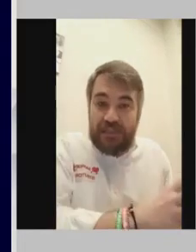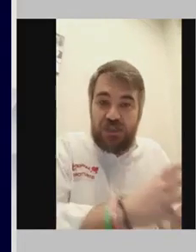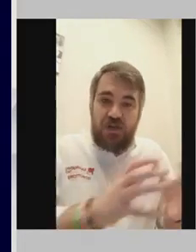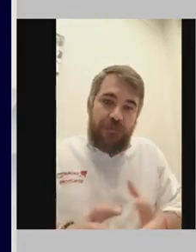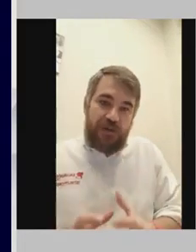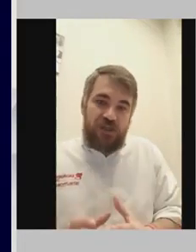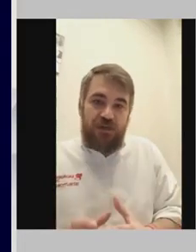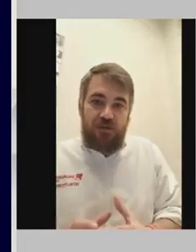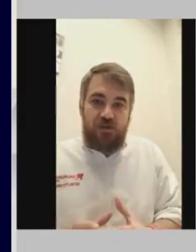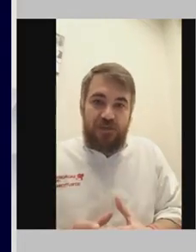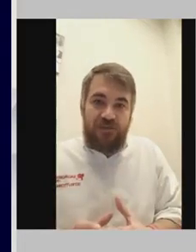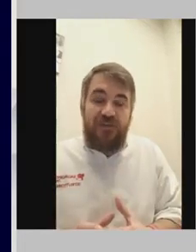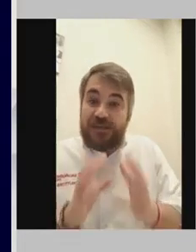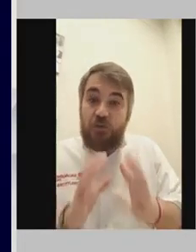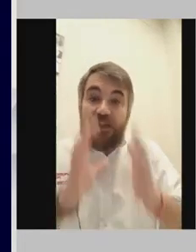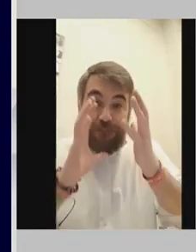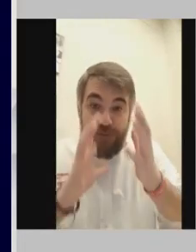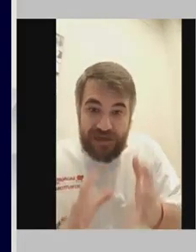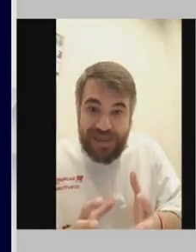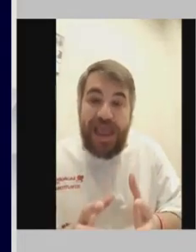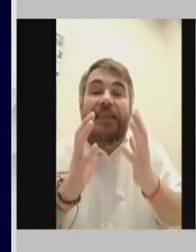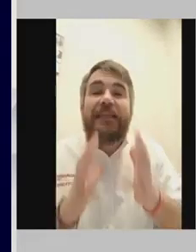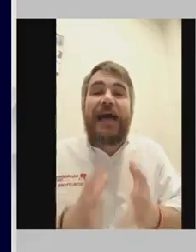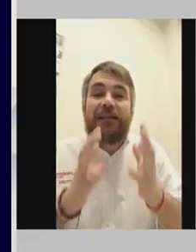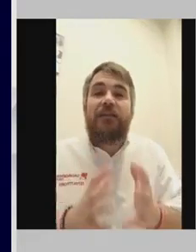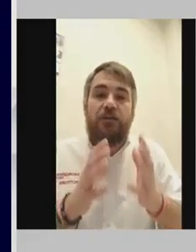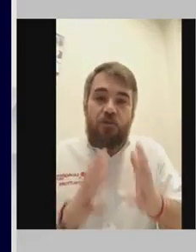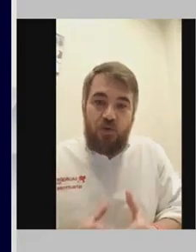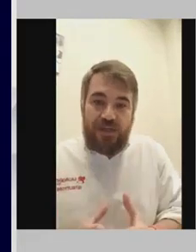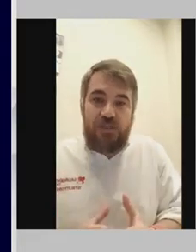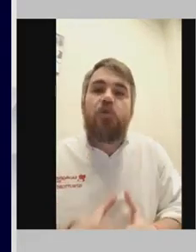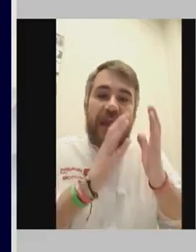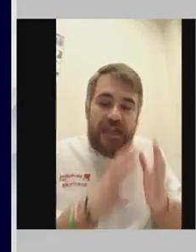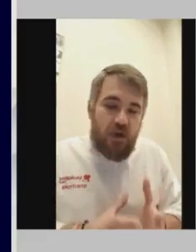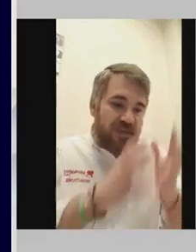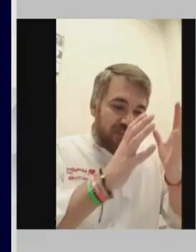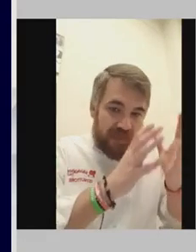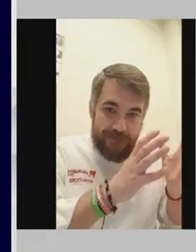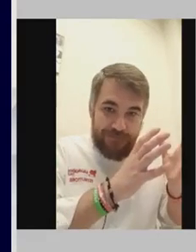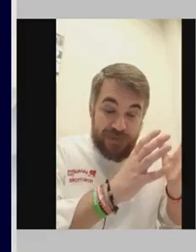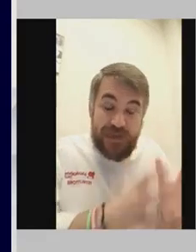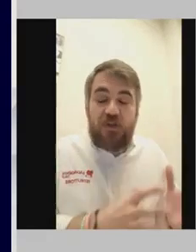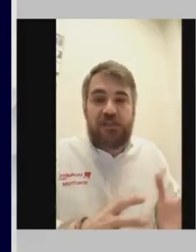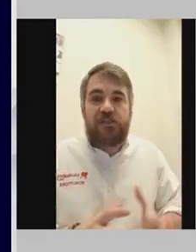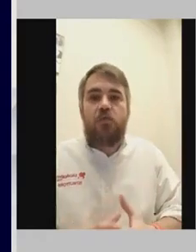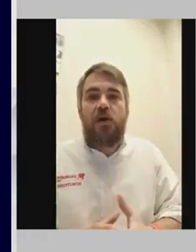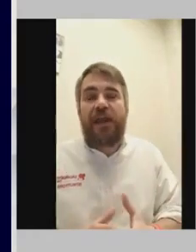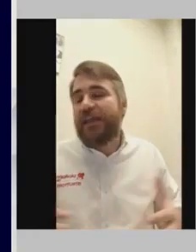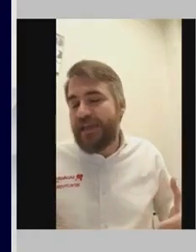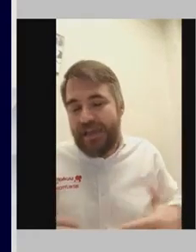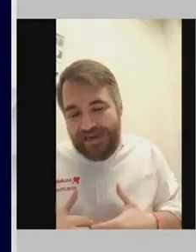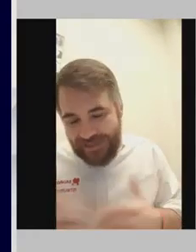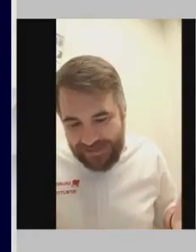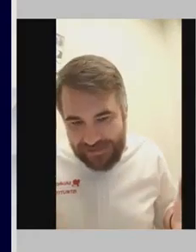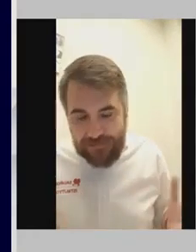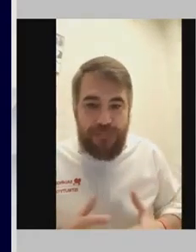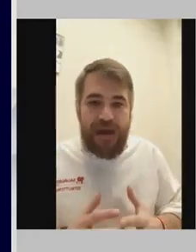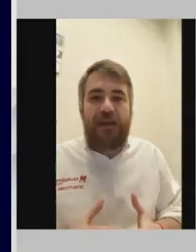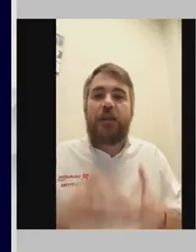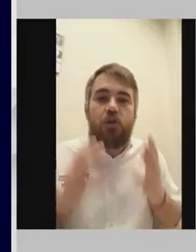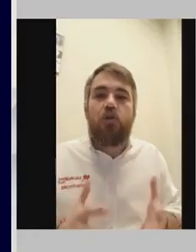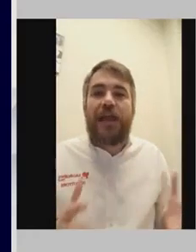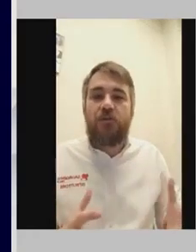al 75% di sopravvivenza. Quindi perché i dati dicono questo e le nostre scuole in